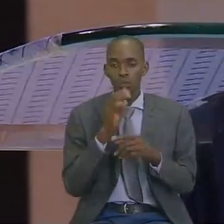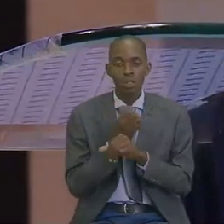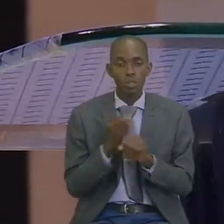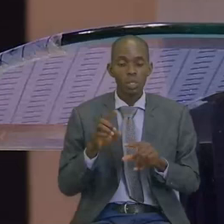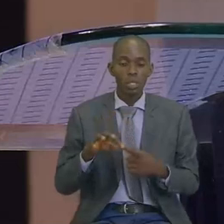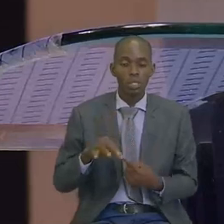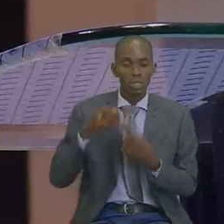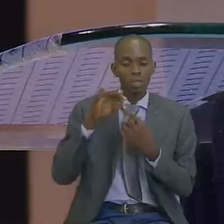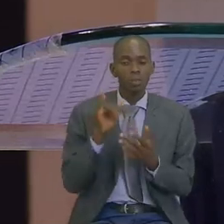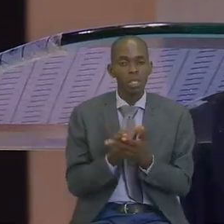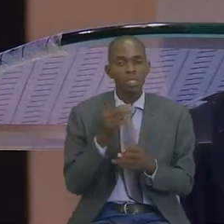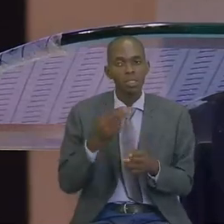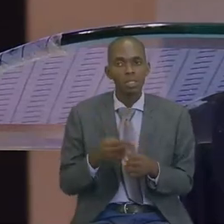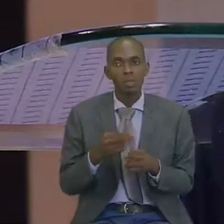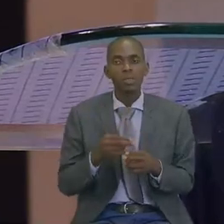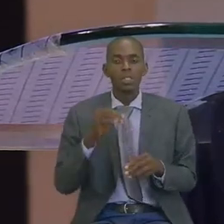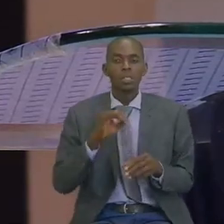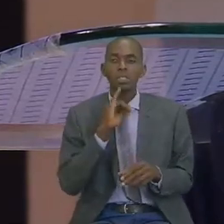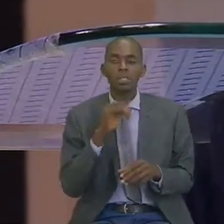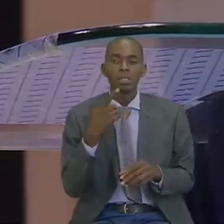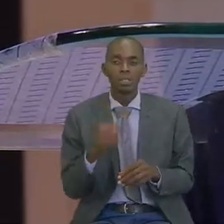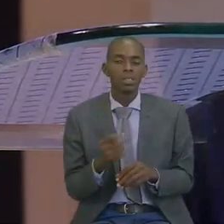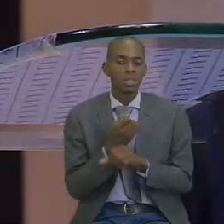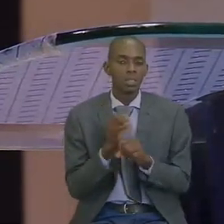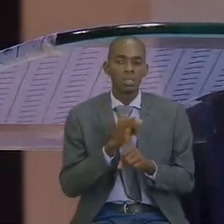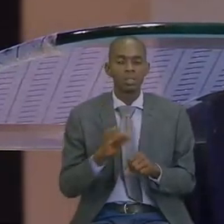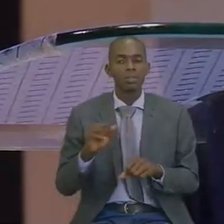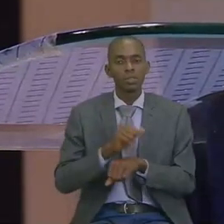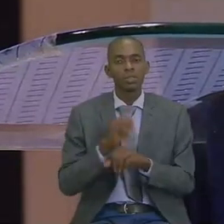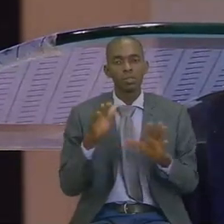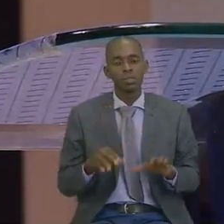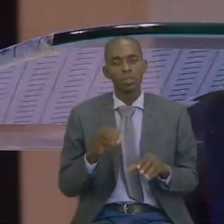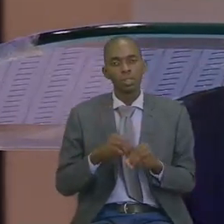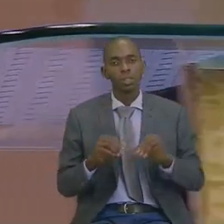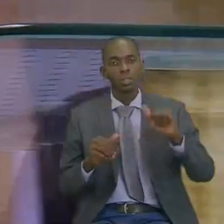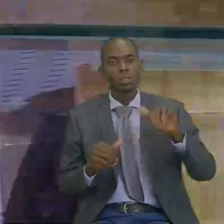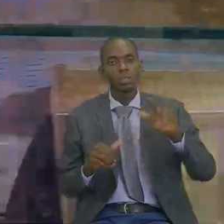sauvé, sauf le nom là qui est la pierre qui sauve.